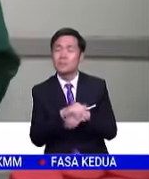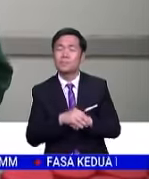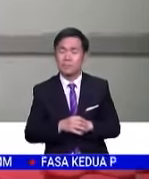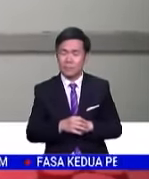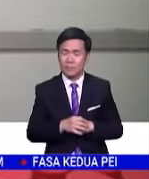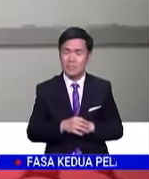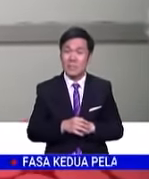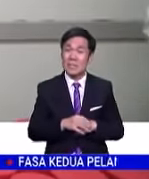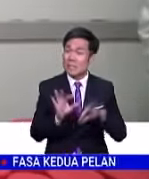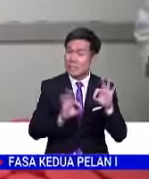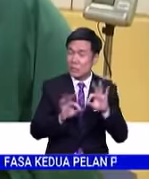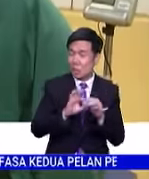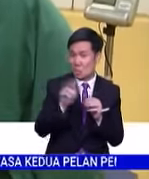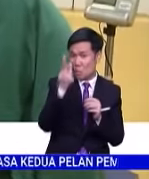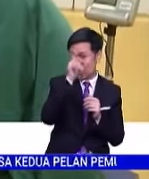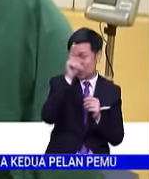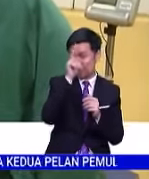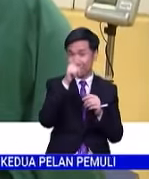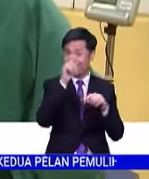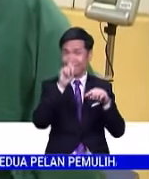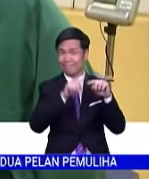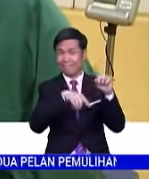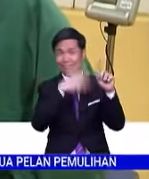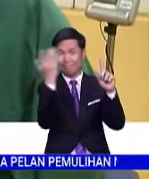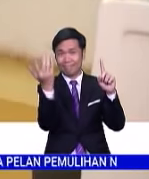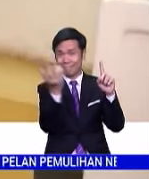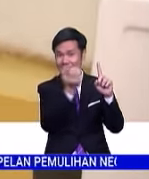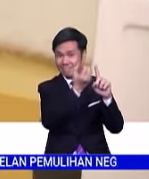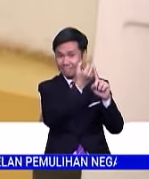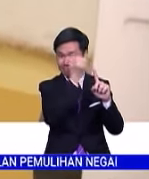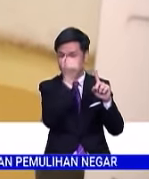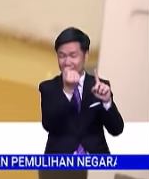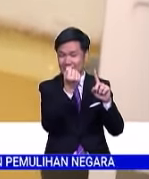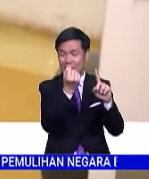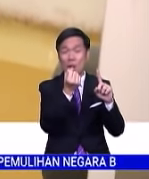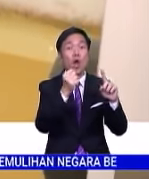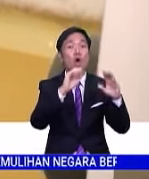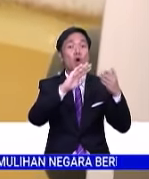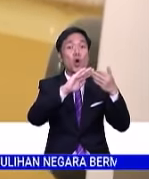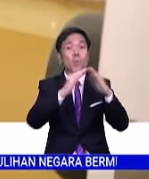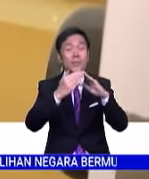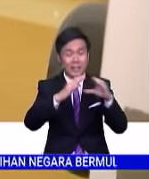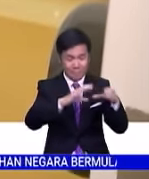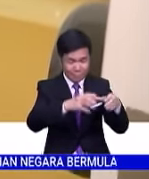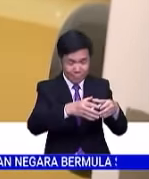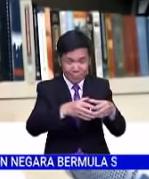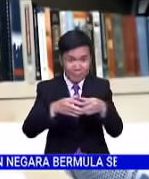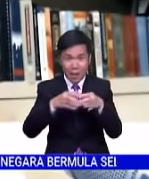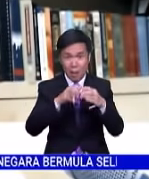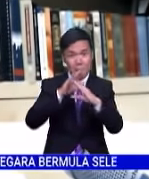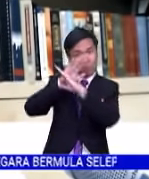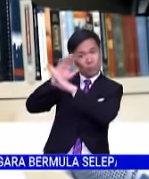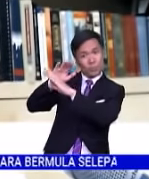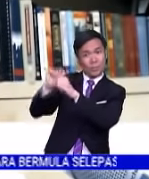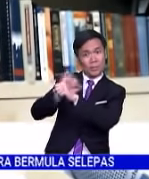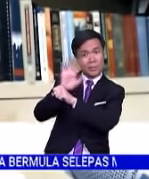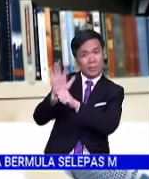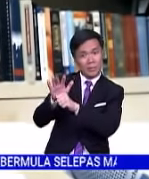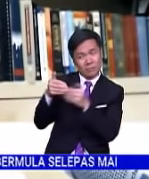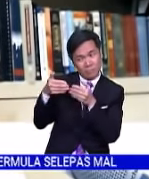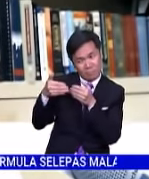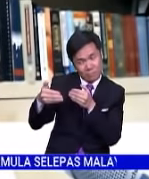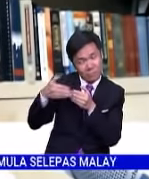kalau kerajaan tak dapat nak capai herd immunity dalam jangka masa dekat atau